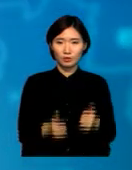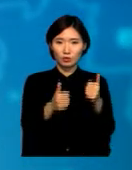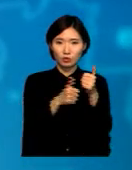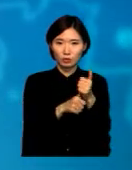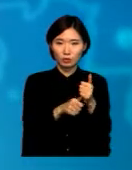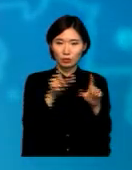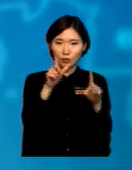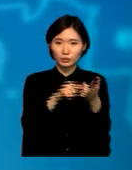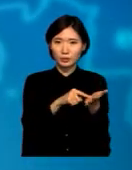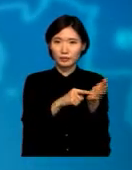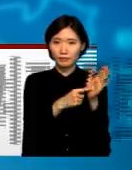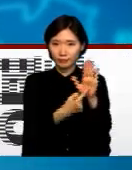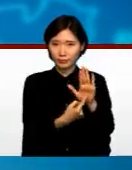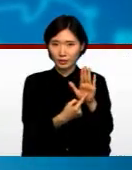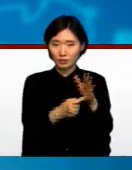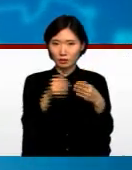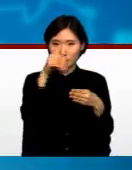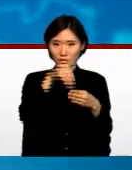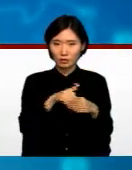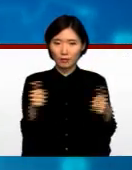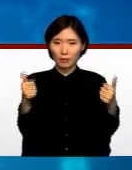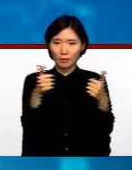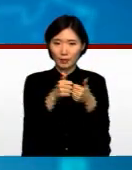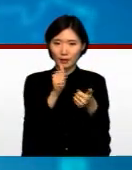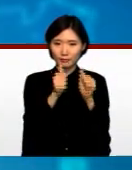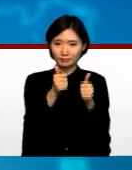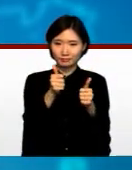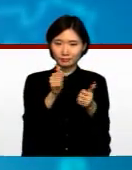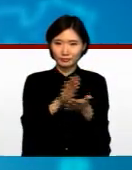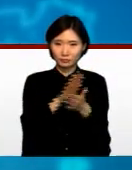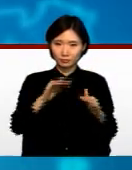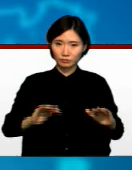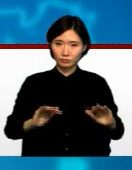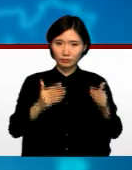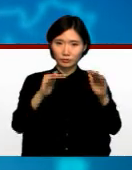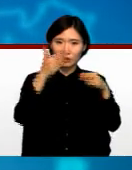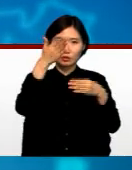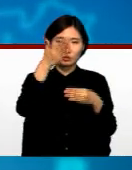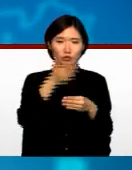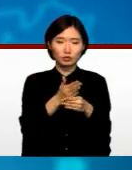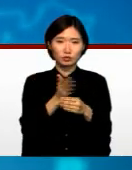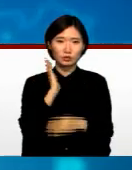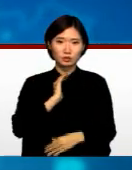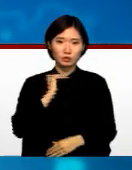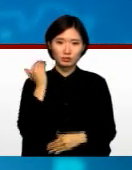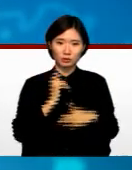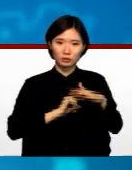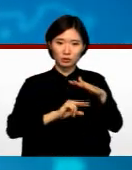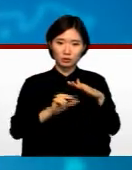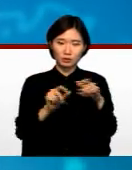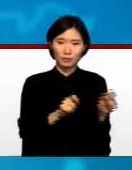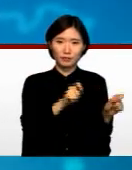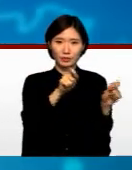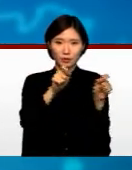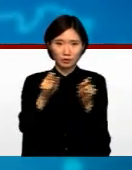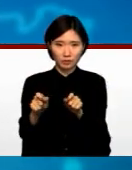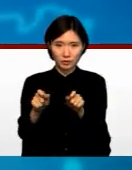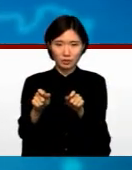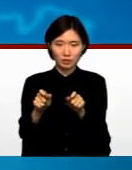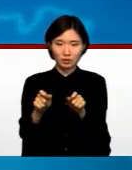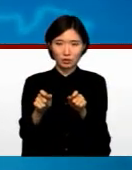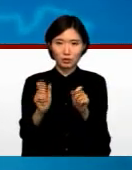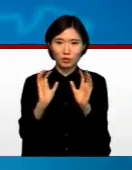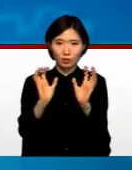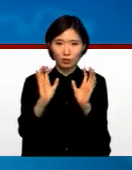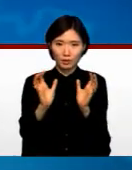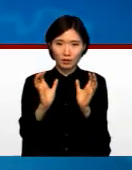후보들의 윤곽이 드러나면서 선거전이 후끈 달아오르고 있습니다. 의정부는 전철 7호선 연장 노선이 쟁점으로